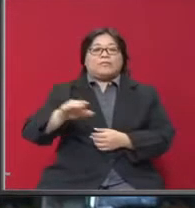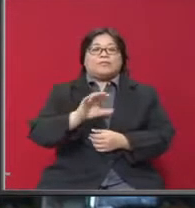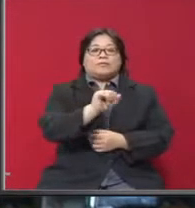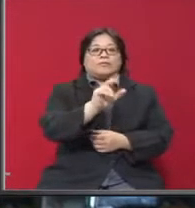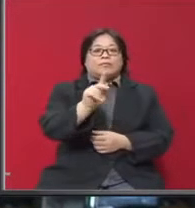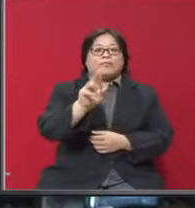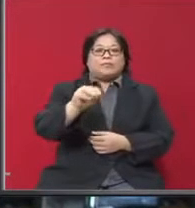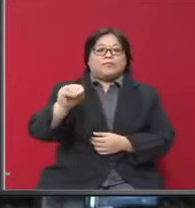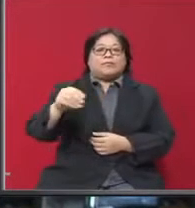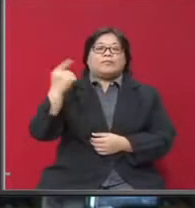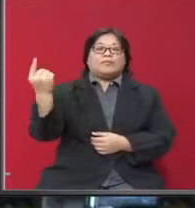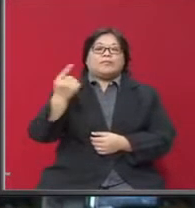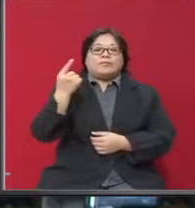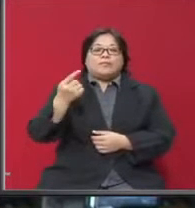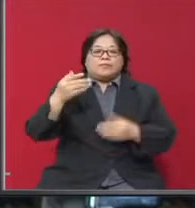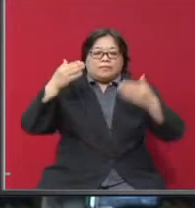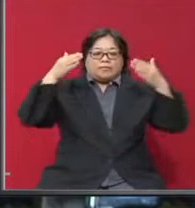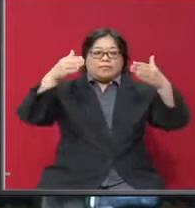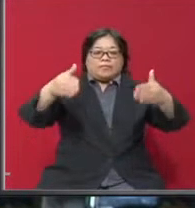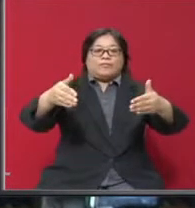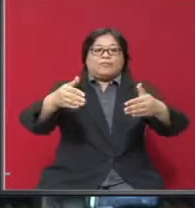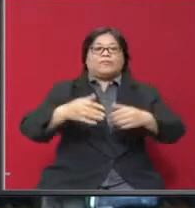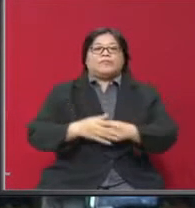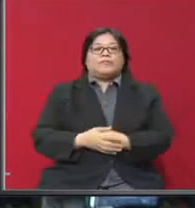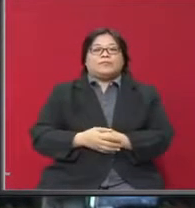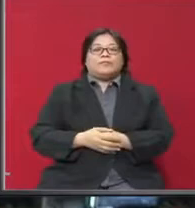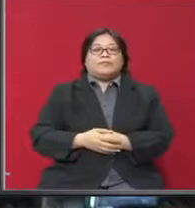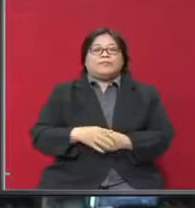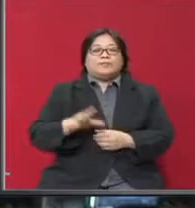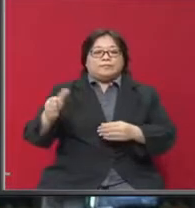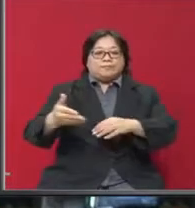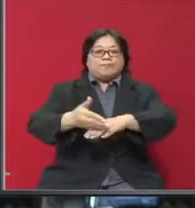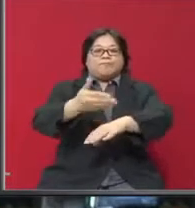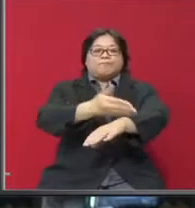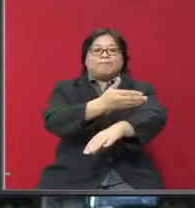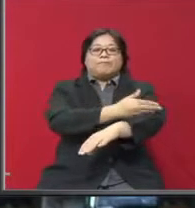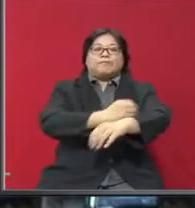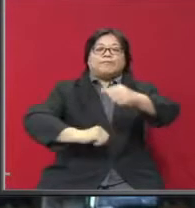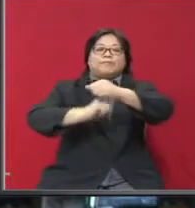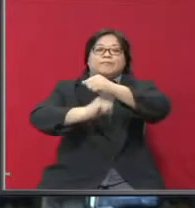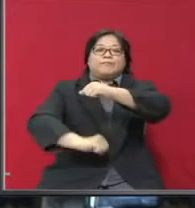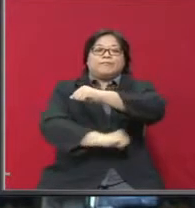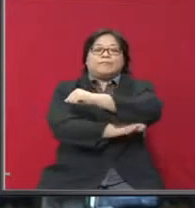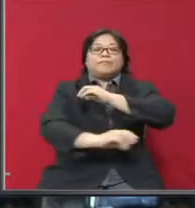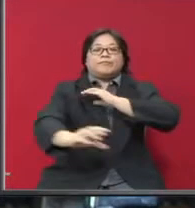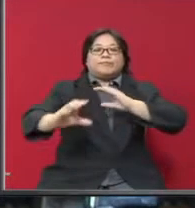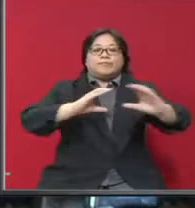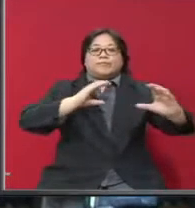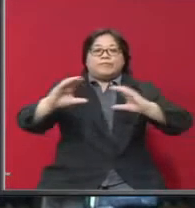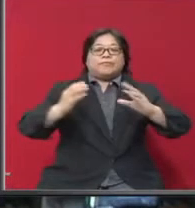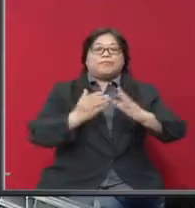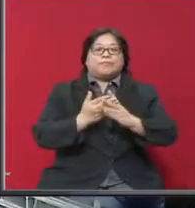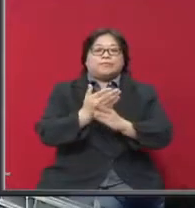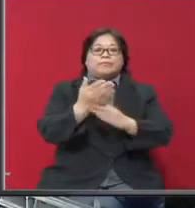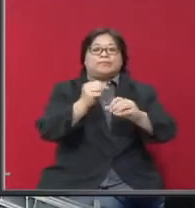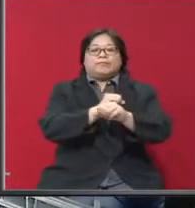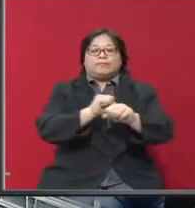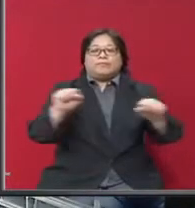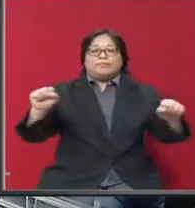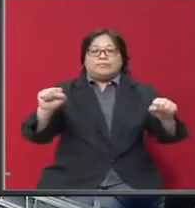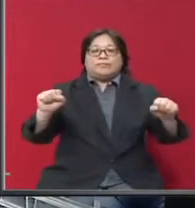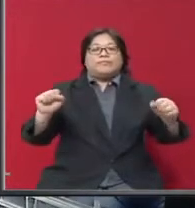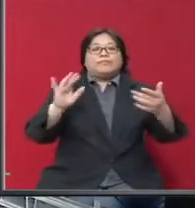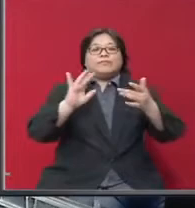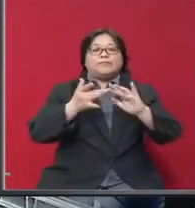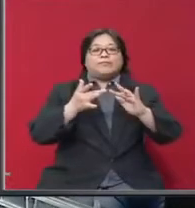scmm sentiasa memberi tumpuan kepada penambah baikan infrastruktur komunikasi melalui penyediaan